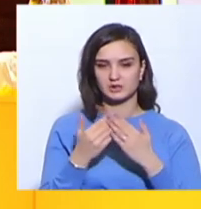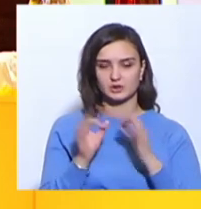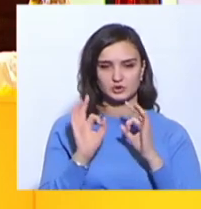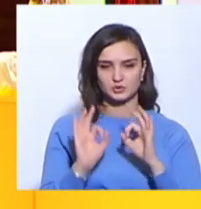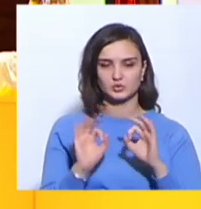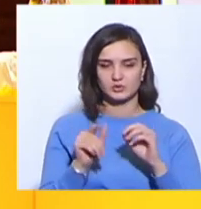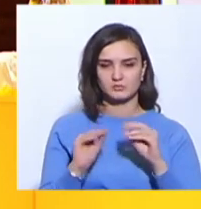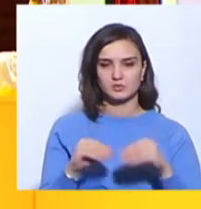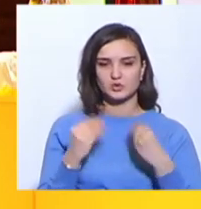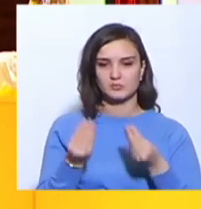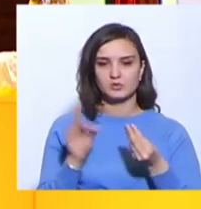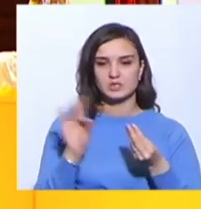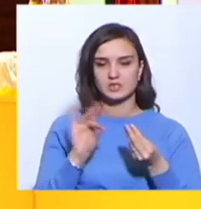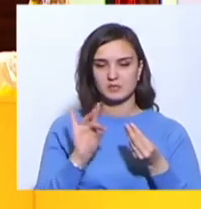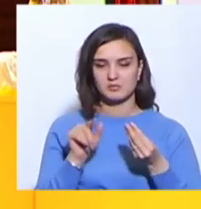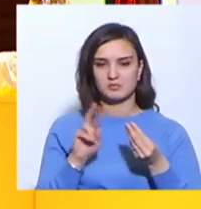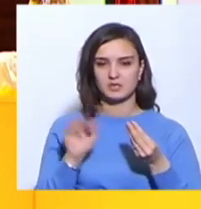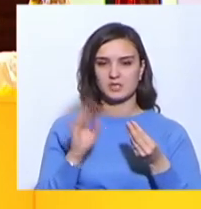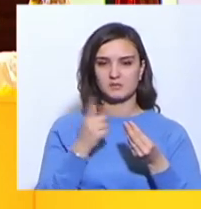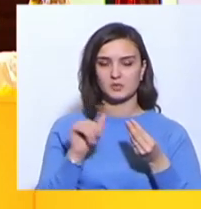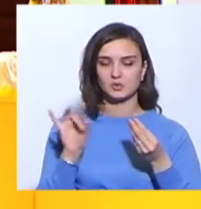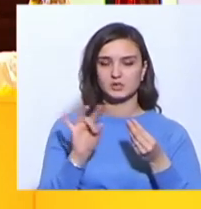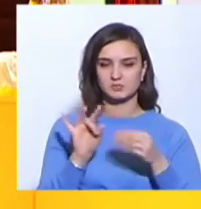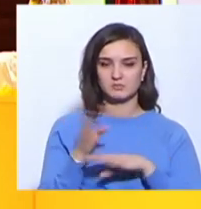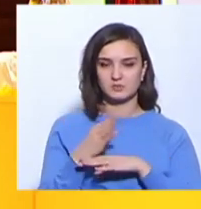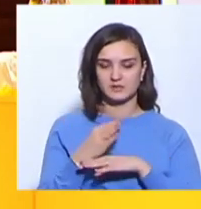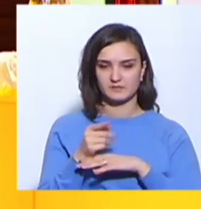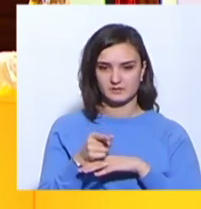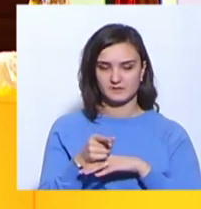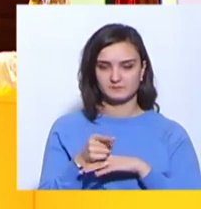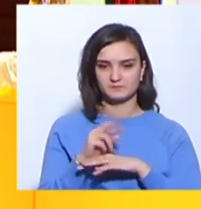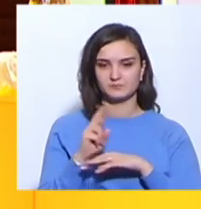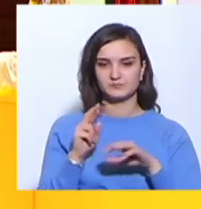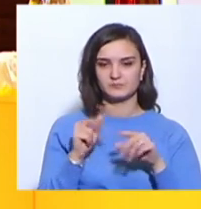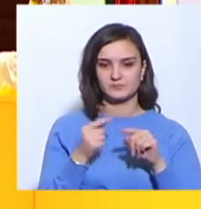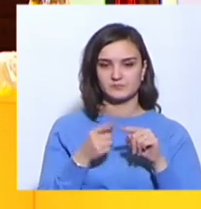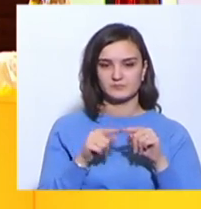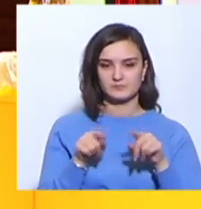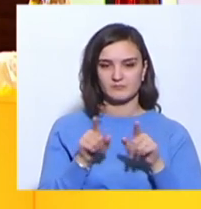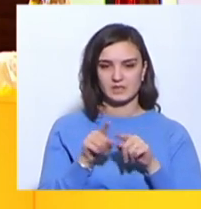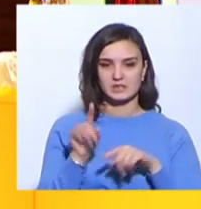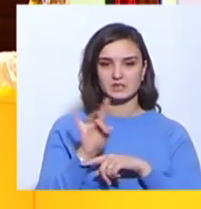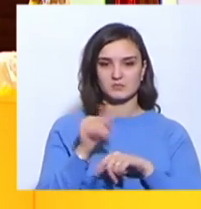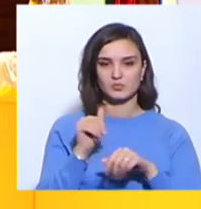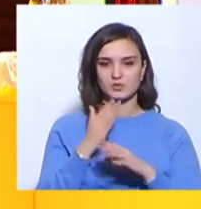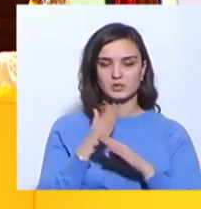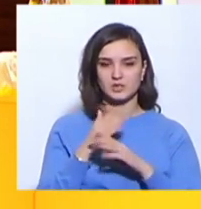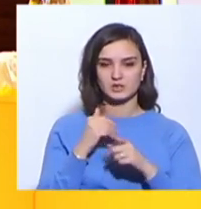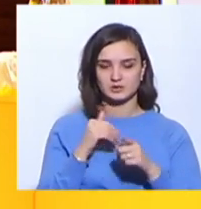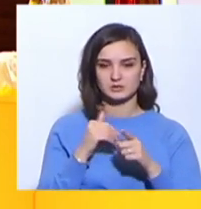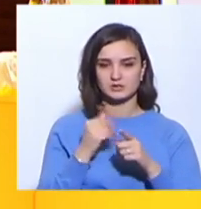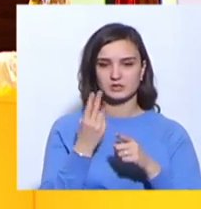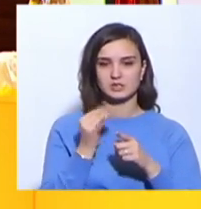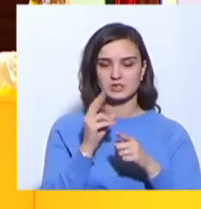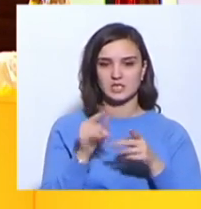სწორად მიწოდებული ცხიმები და არა მარტო ცხიმები, თევზის სახით და ისეთი ცხიმები, როგორიც არის